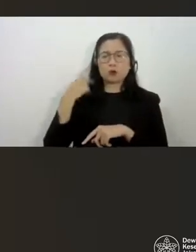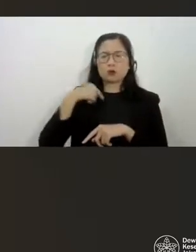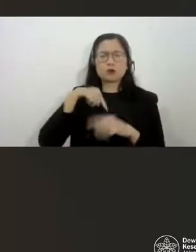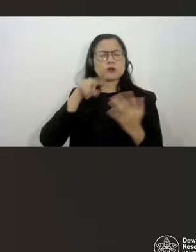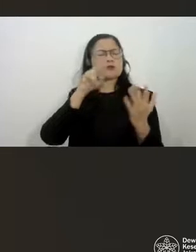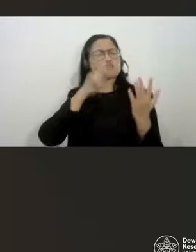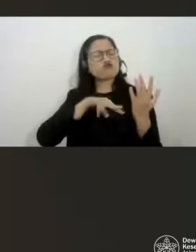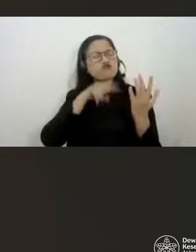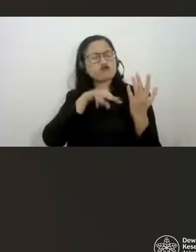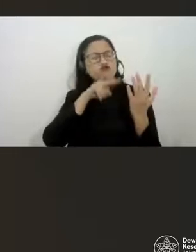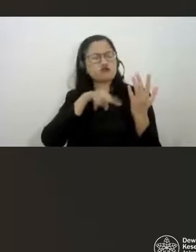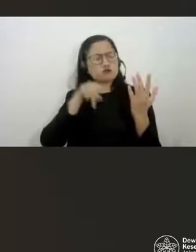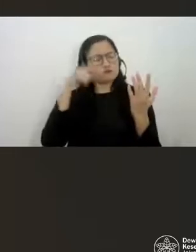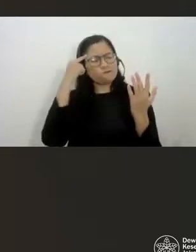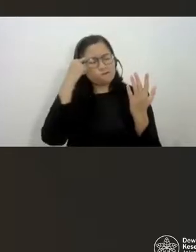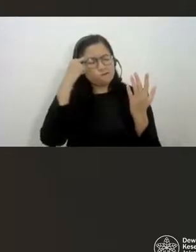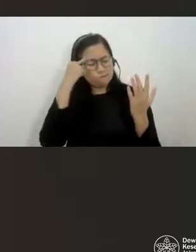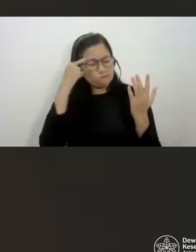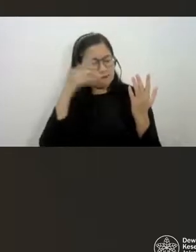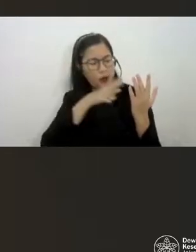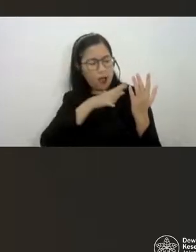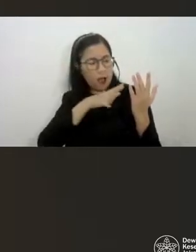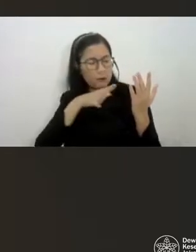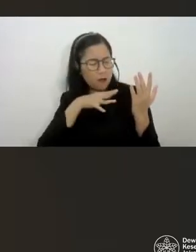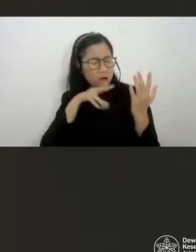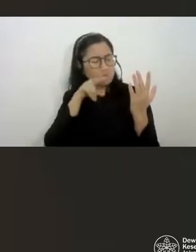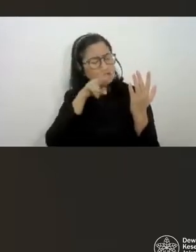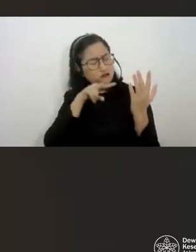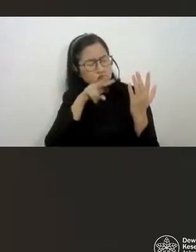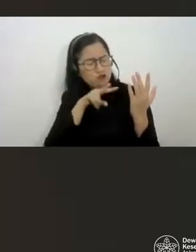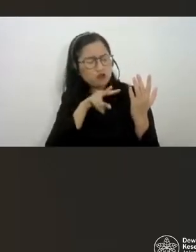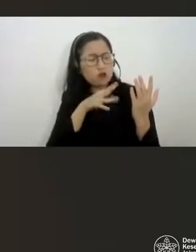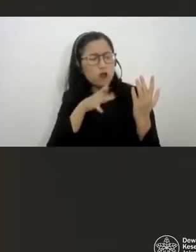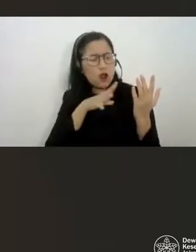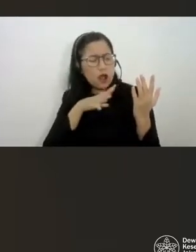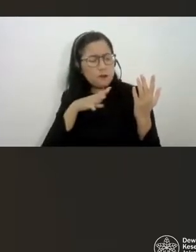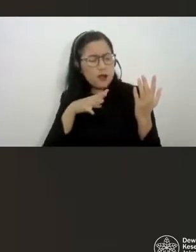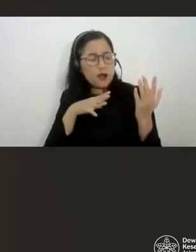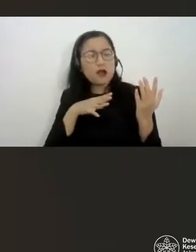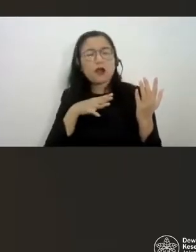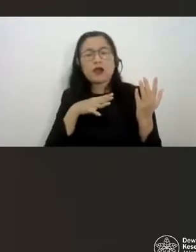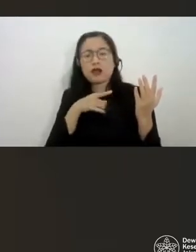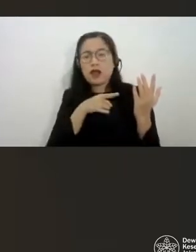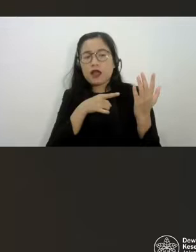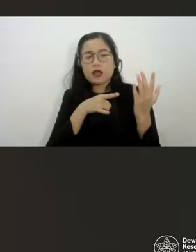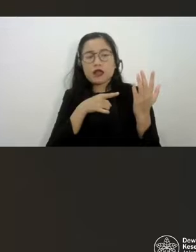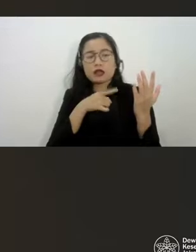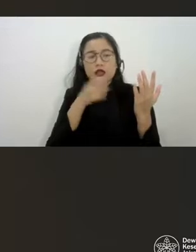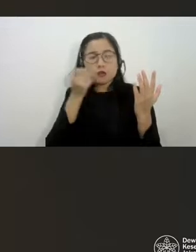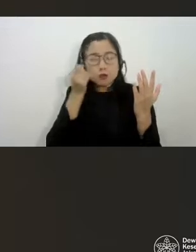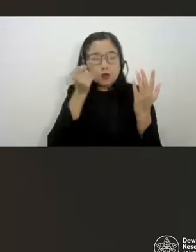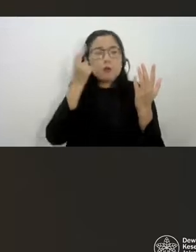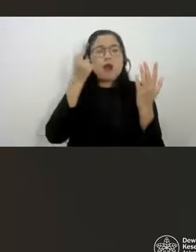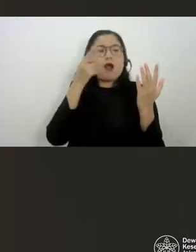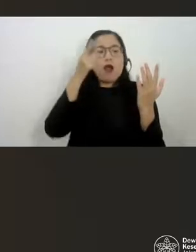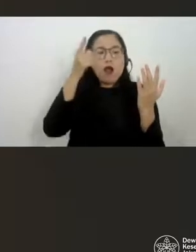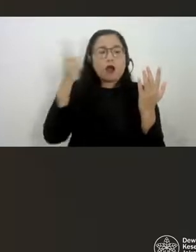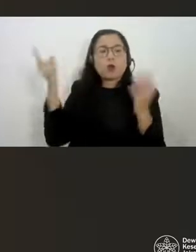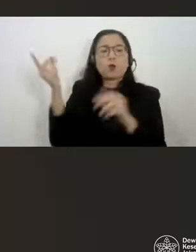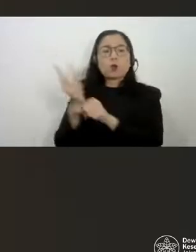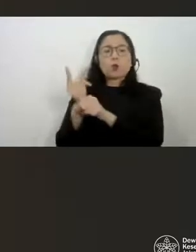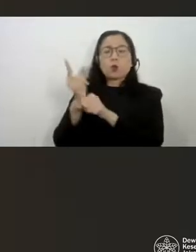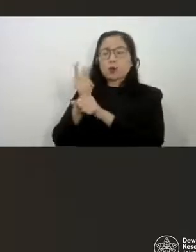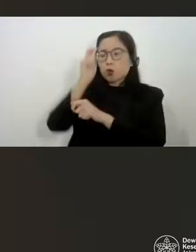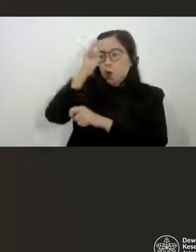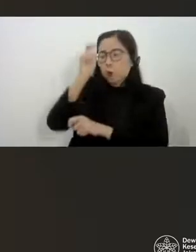ya, lama memandangi lembar surat undangan tersebut. Seketika melintas ya wajah guru saya yang